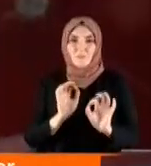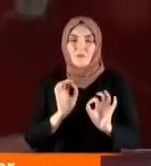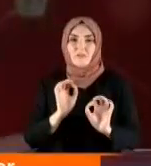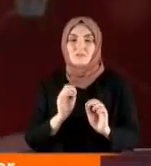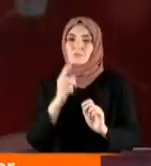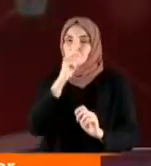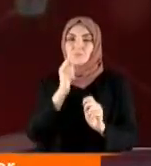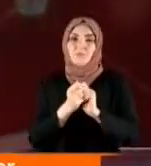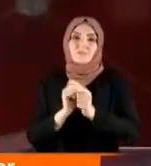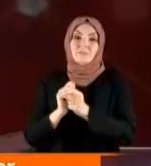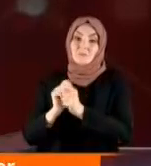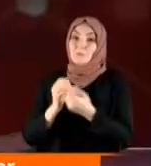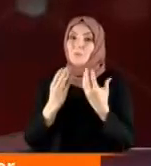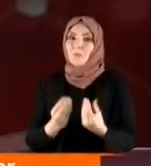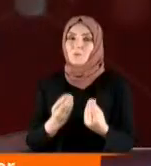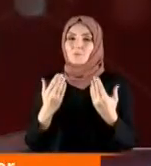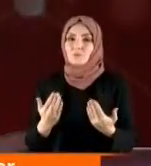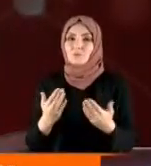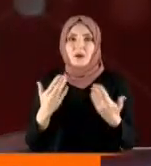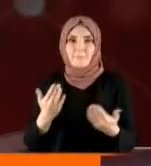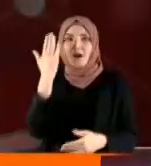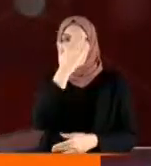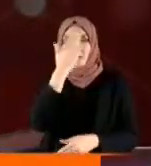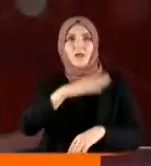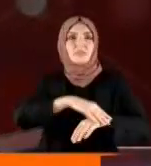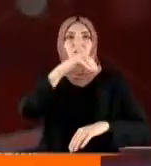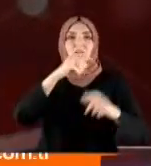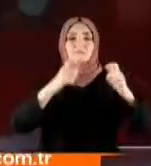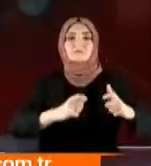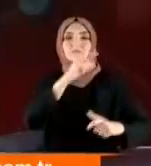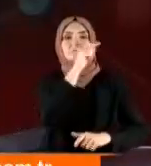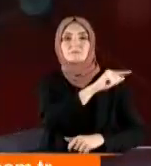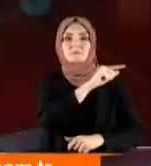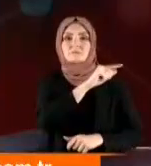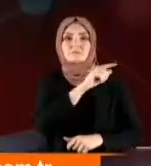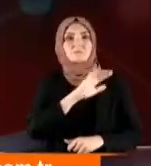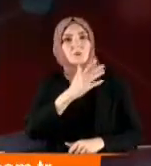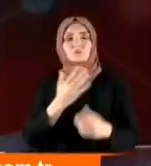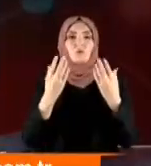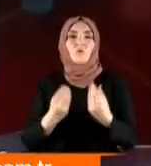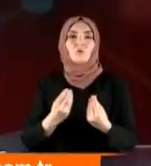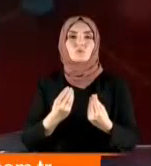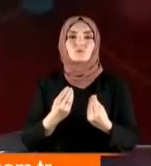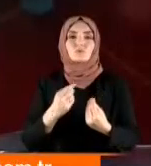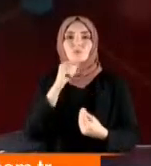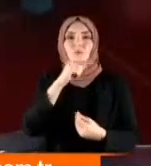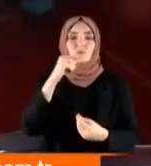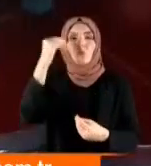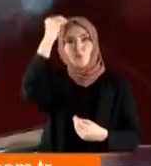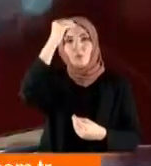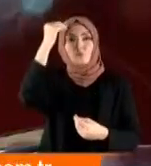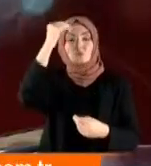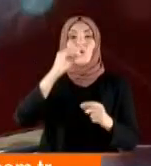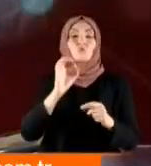Ne yazık ki Karadağ'da öyle olmadı. Müritleri zaten maskeye pek önem vermiyordu. Koronavirüs nedeniyle yaşamını yitiren